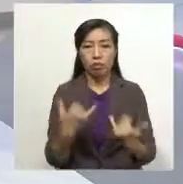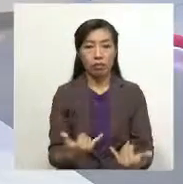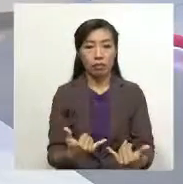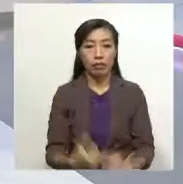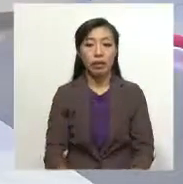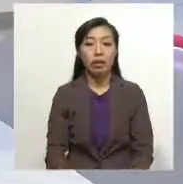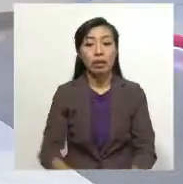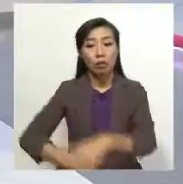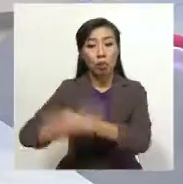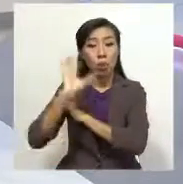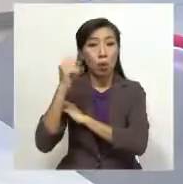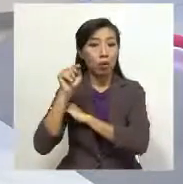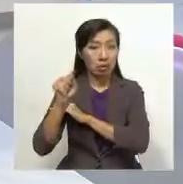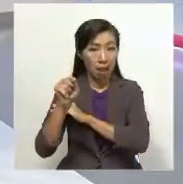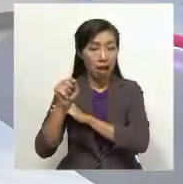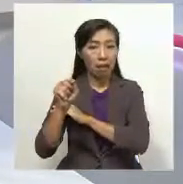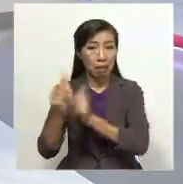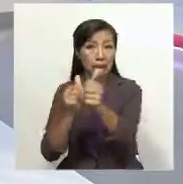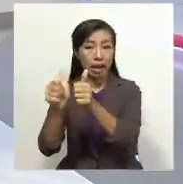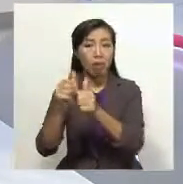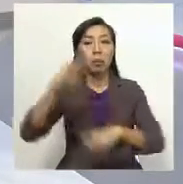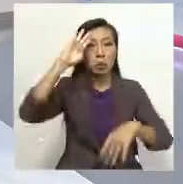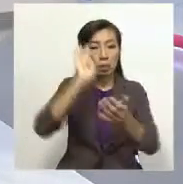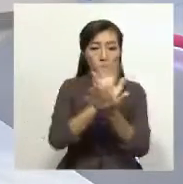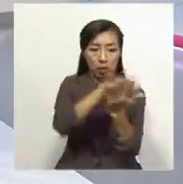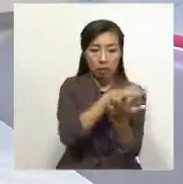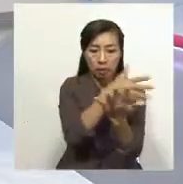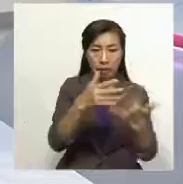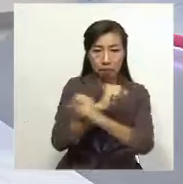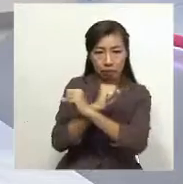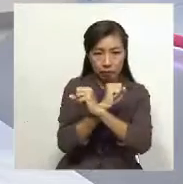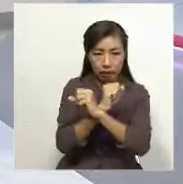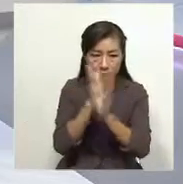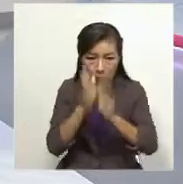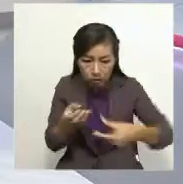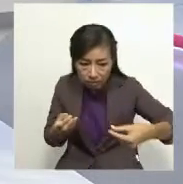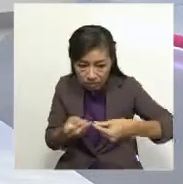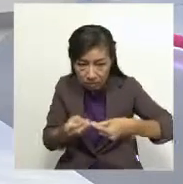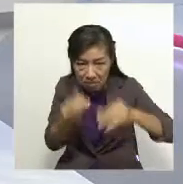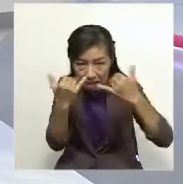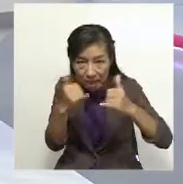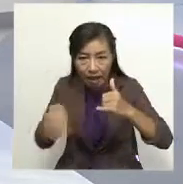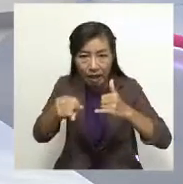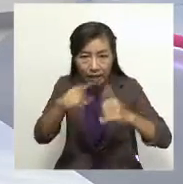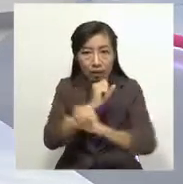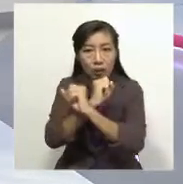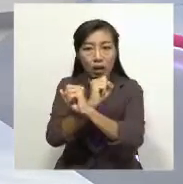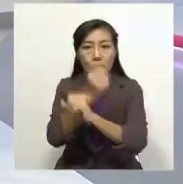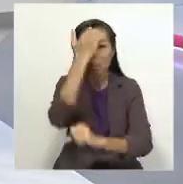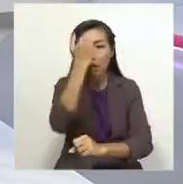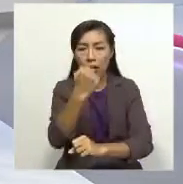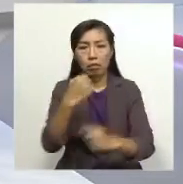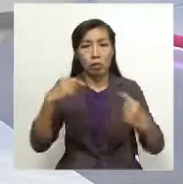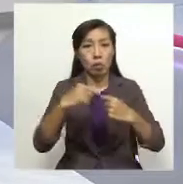ขณะเดียวกันบอลโลกแบบนี้นะทางตำรวจก็เตรียมมาตรการที่จะป้องกันการลักลอบเล่นการพนันฟุตบอลโลกค่ะเพราะ